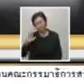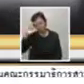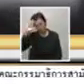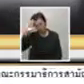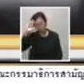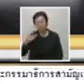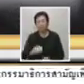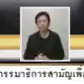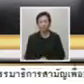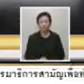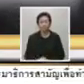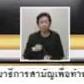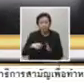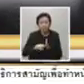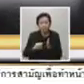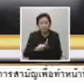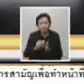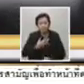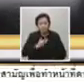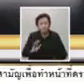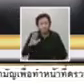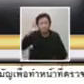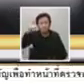ผมขออนุญาตชี้แจงเหตุผลที่ผมประท้วงครับ